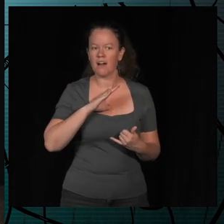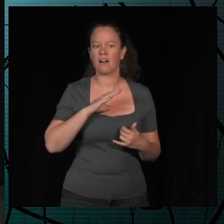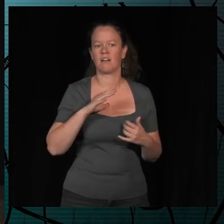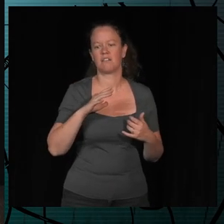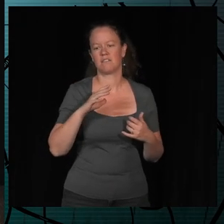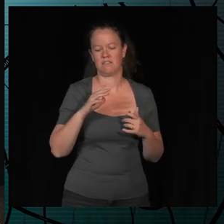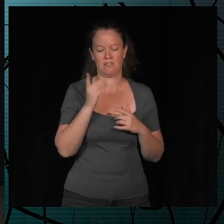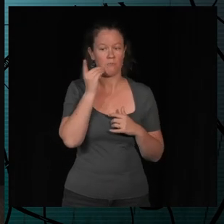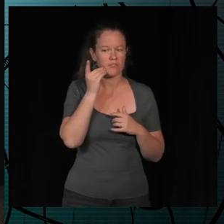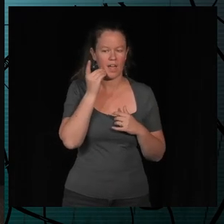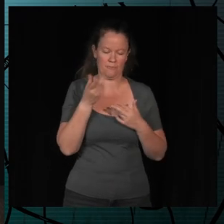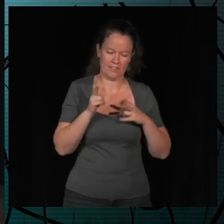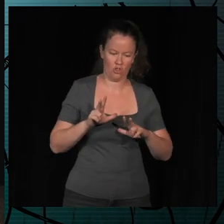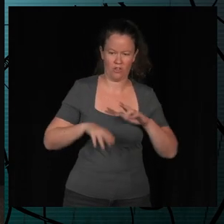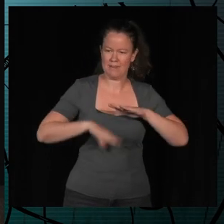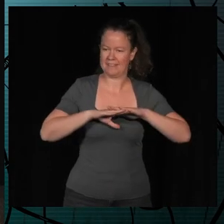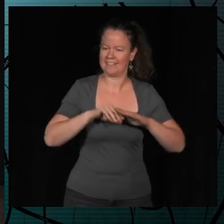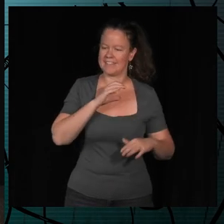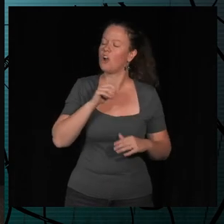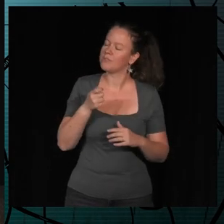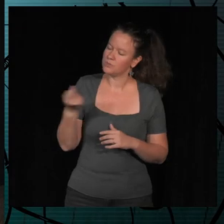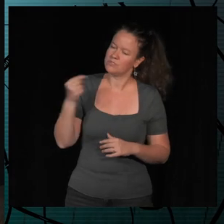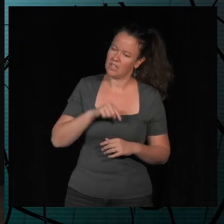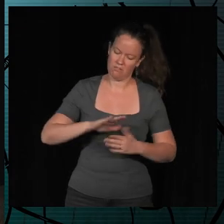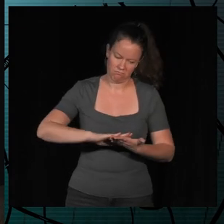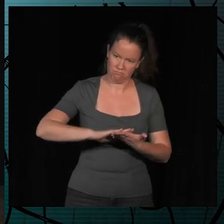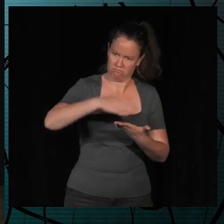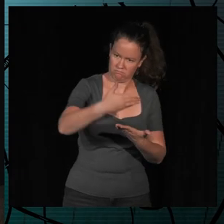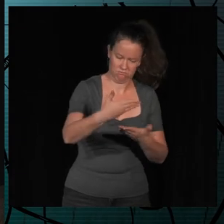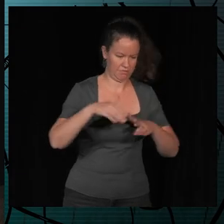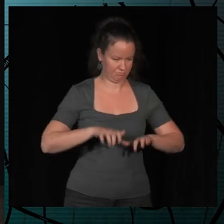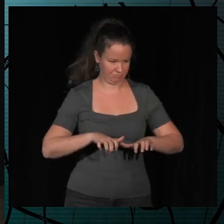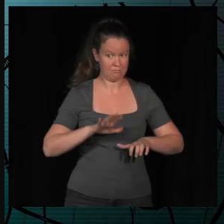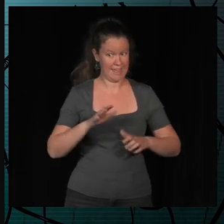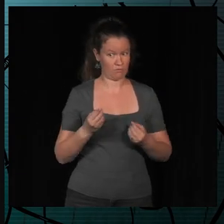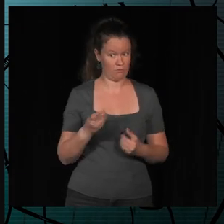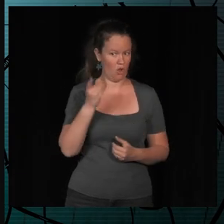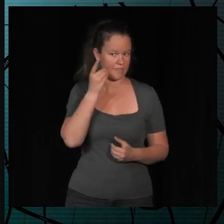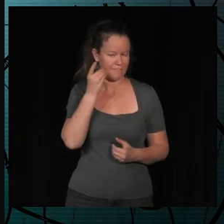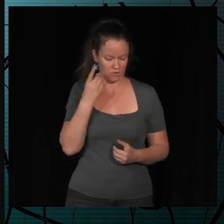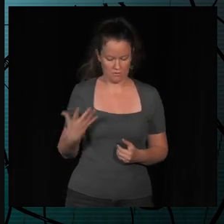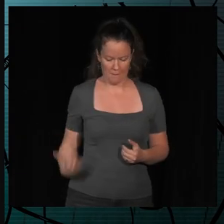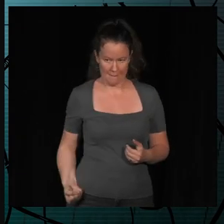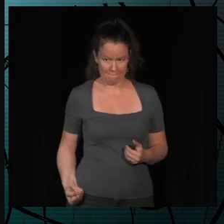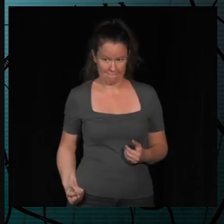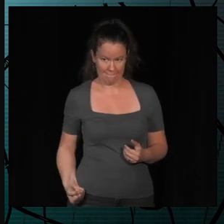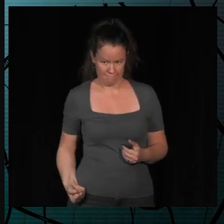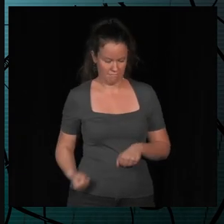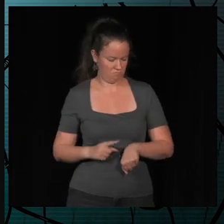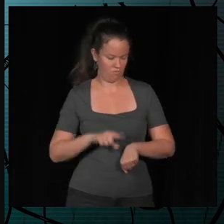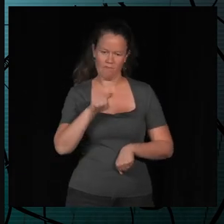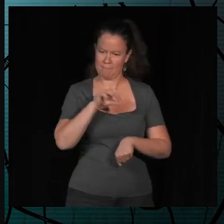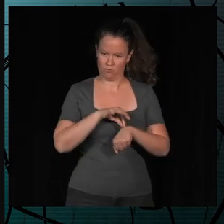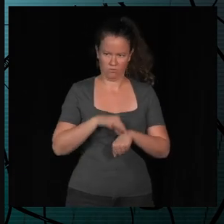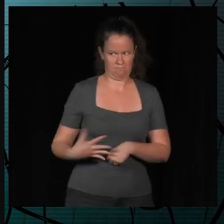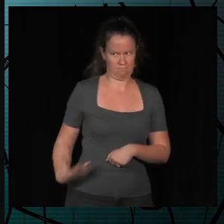écrans alors ils viennent avec leur ordinateur portable avec leur téléphone mais ils vont mettre leur téléphone en mode avion ils vont dire je travaille pendant 20 minutes et puis je regarde mon